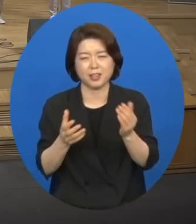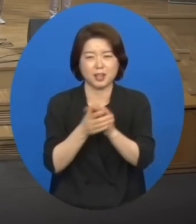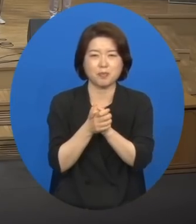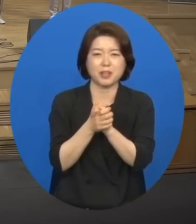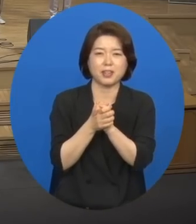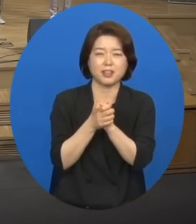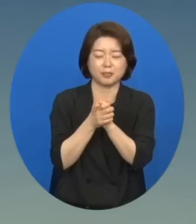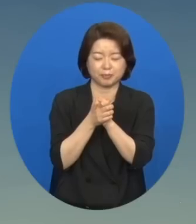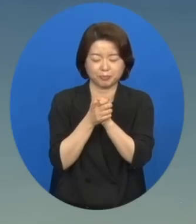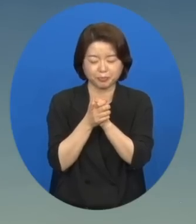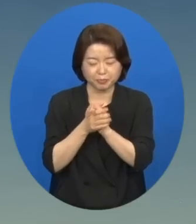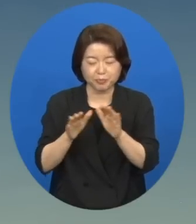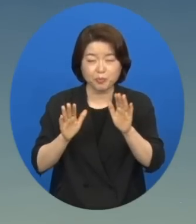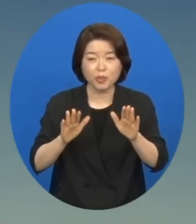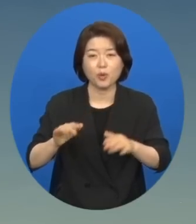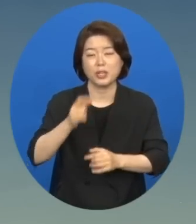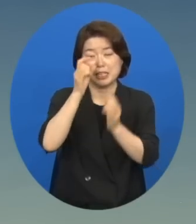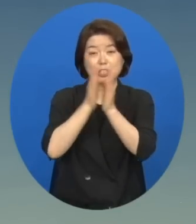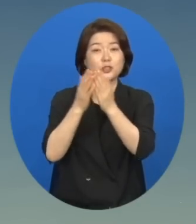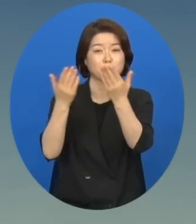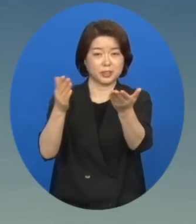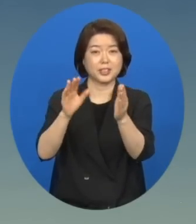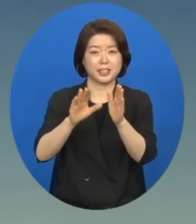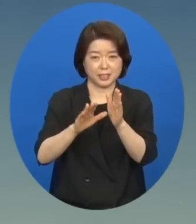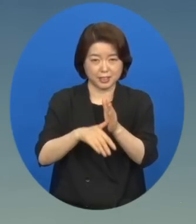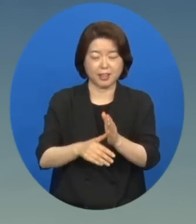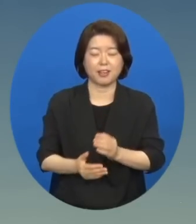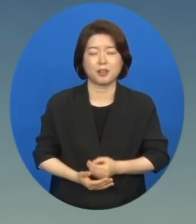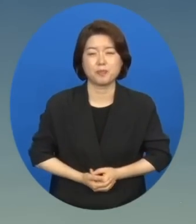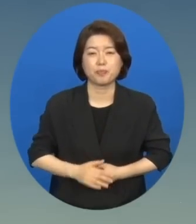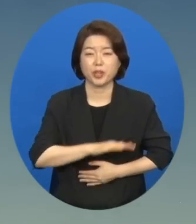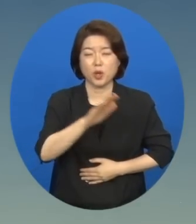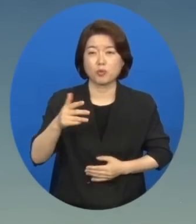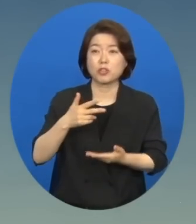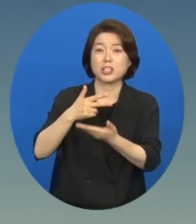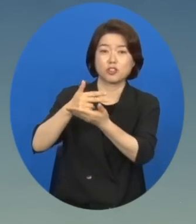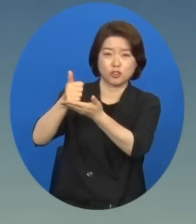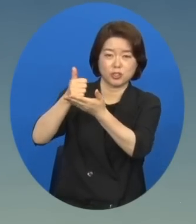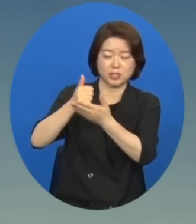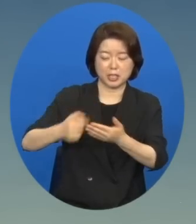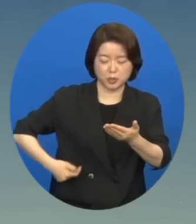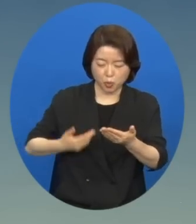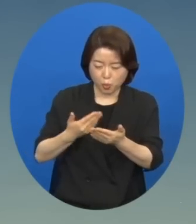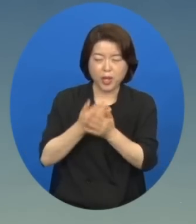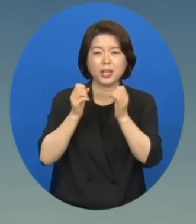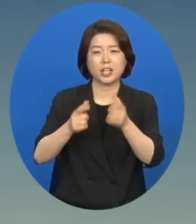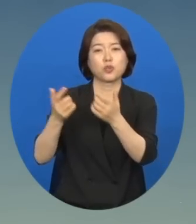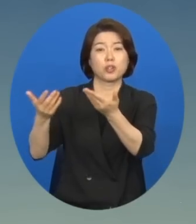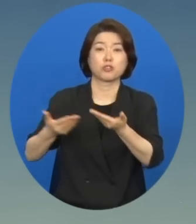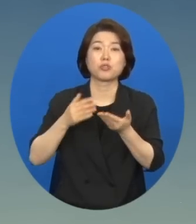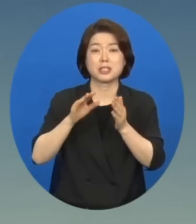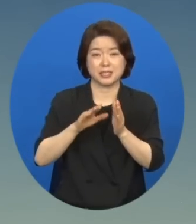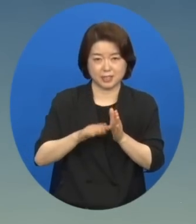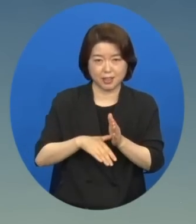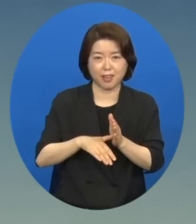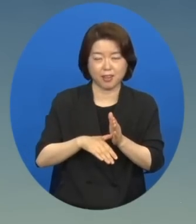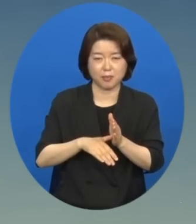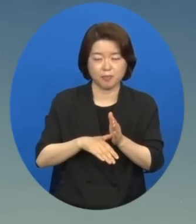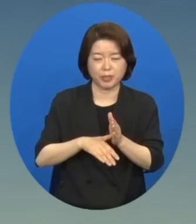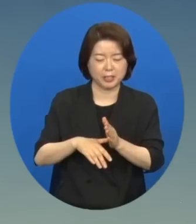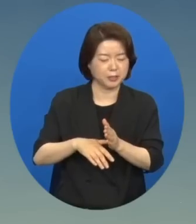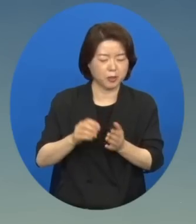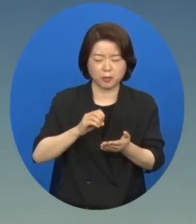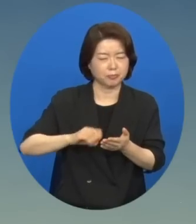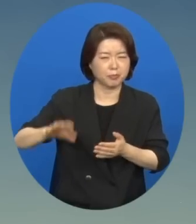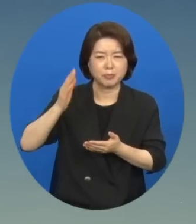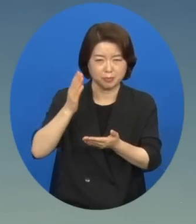아멘, 아멘. 우리 이 시간에 기도할 때 우리 주님께서 회개할 기회를 주실 때 놓치면 안